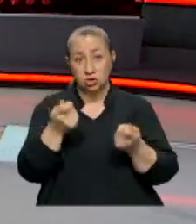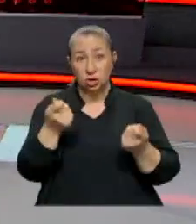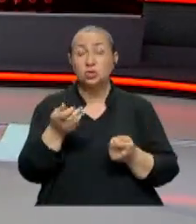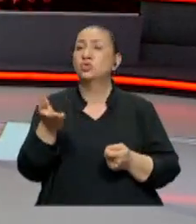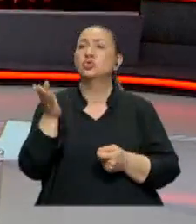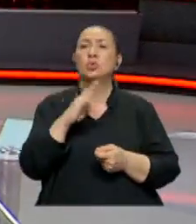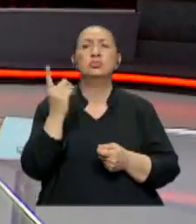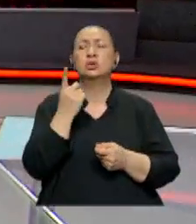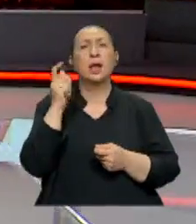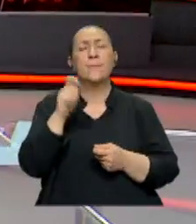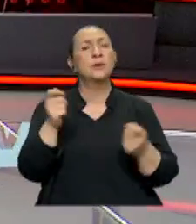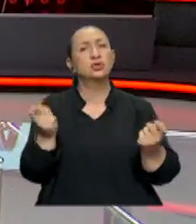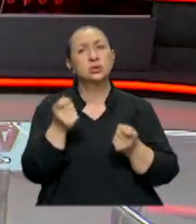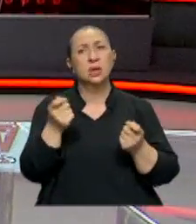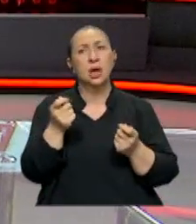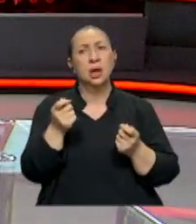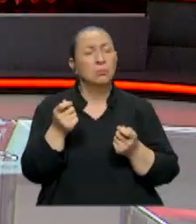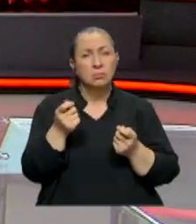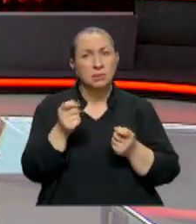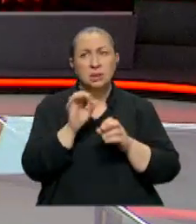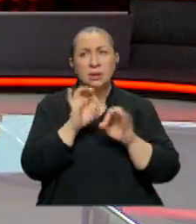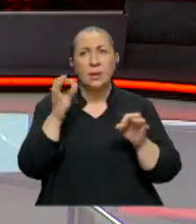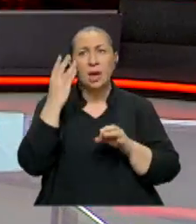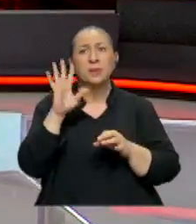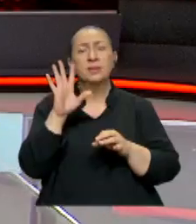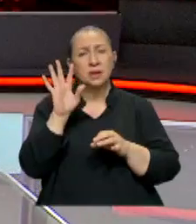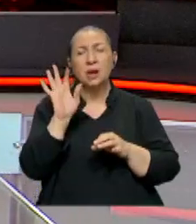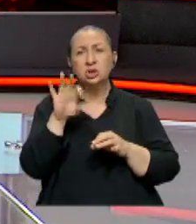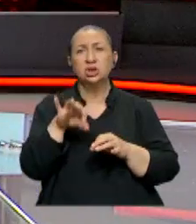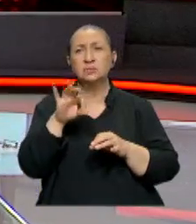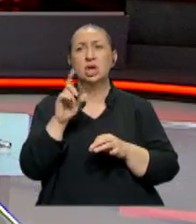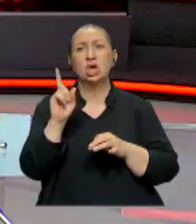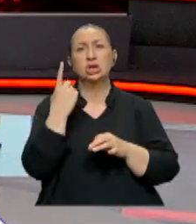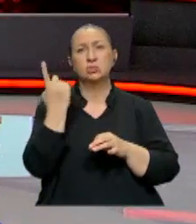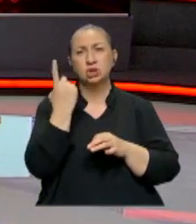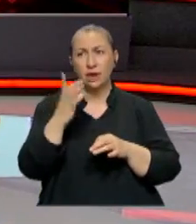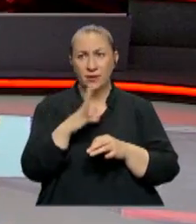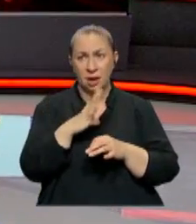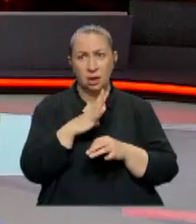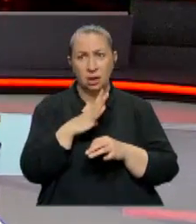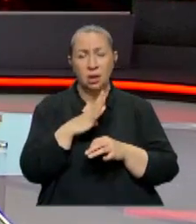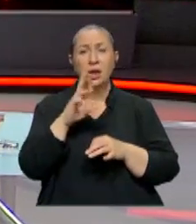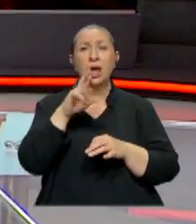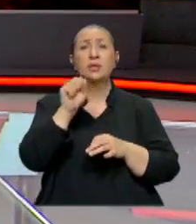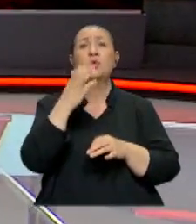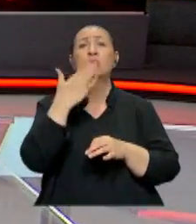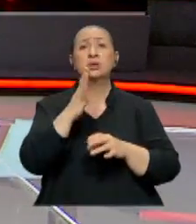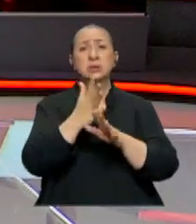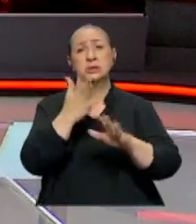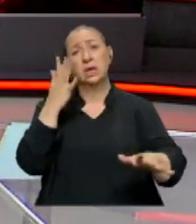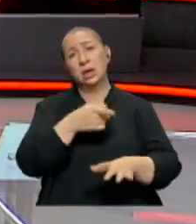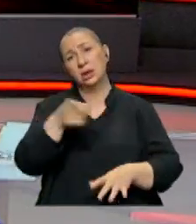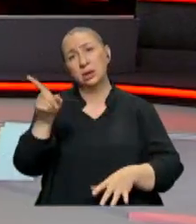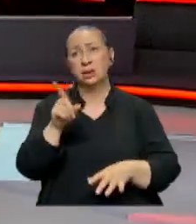çalıştık sonra bir şeyler yapmaya çalıştılar falan Tam da anlamadık şimdi ilginç bir durum ortaya çıktı randevu yoksa